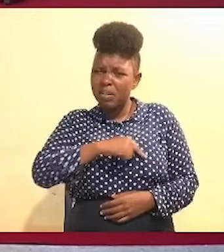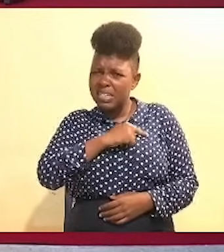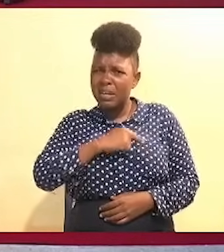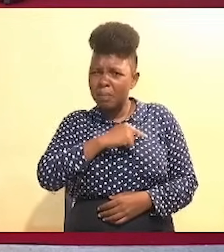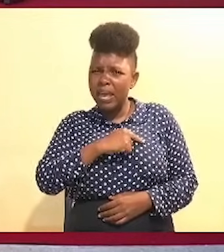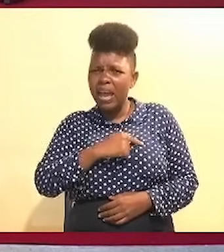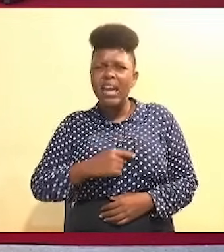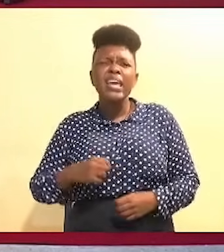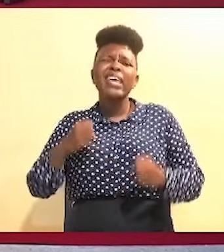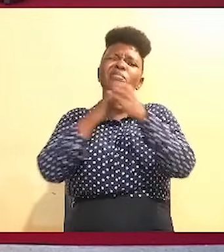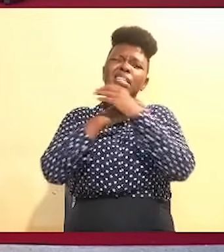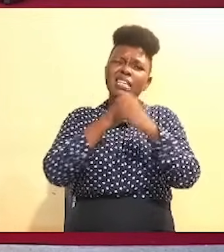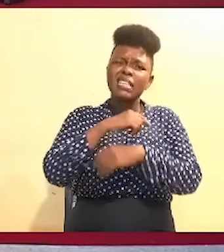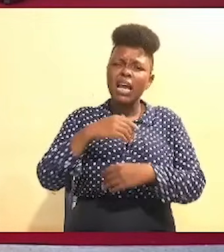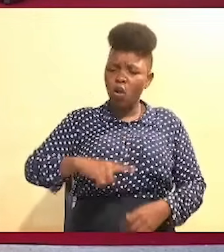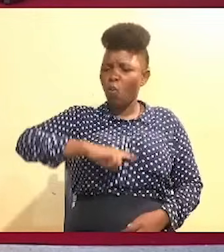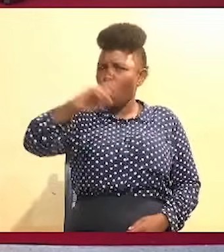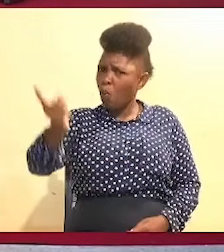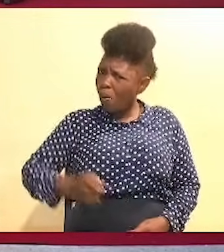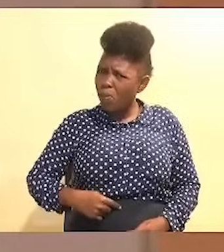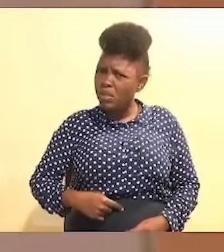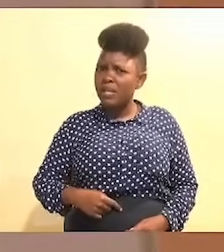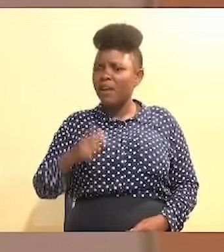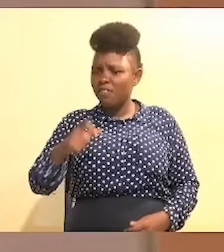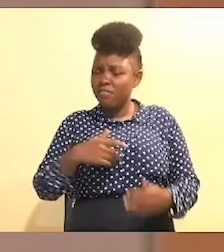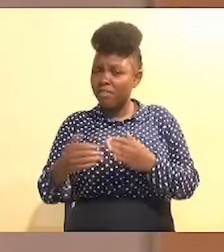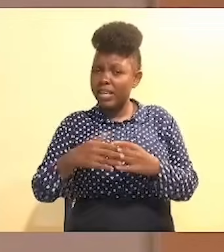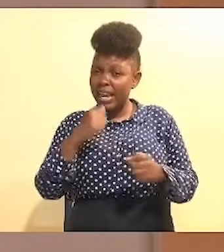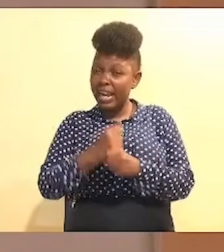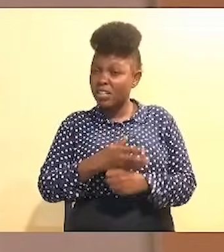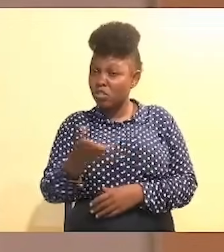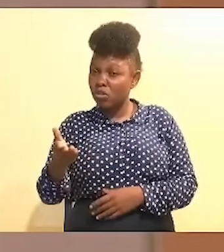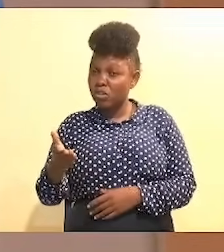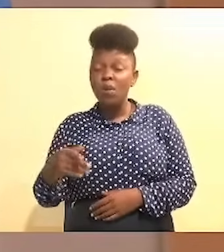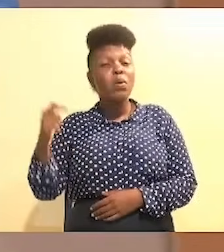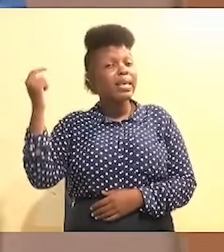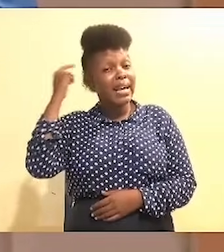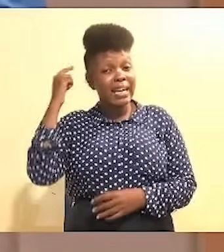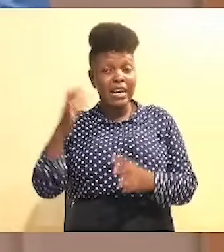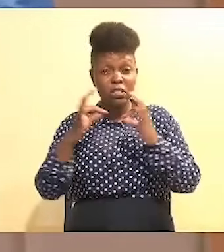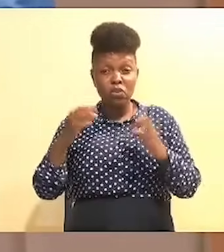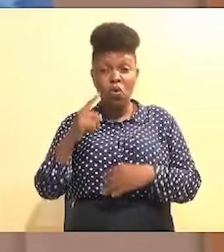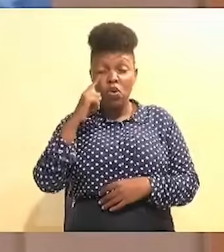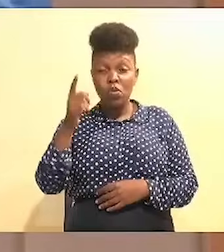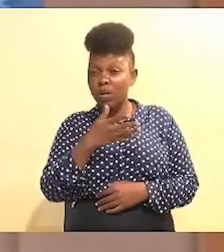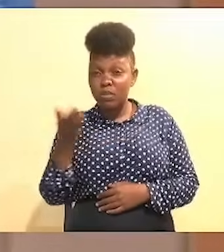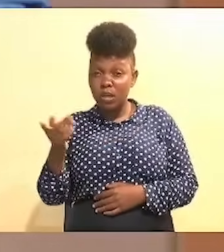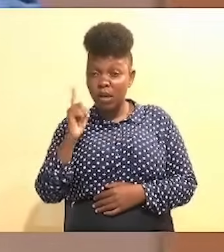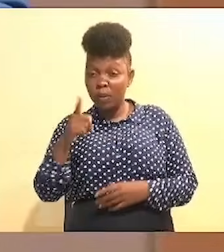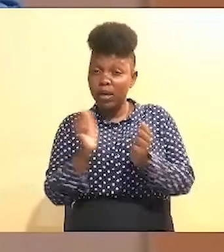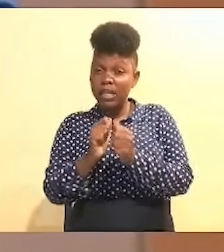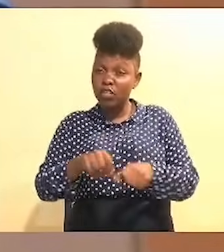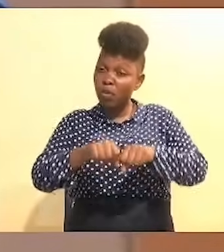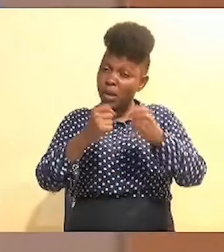moja? Mwenzako unamchongea. Mfanya kazi yeyote mwenye akili timamu, ukimuona mwenzako kuna kitu ameharibu